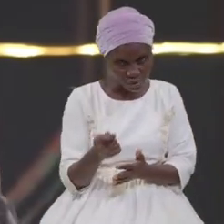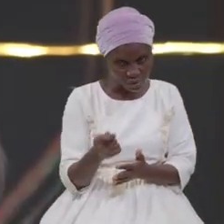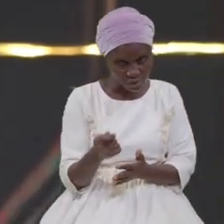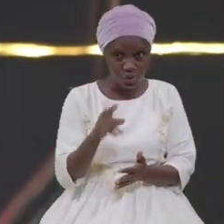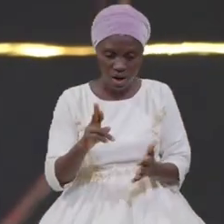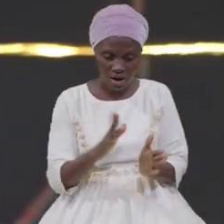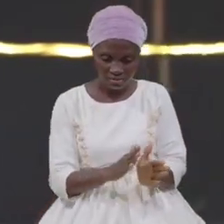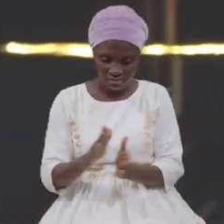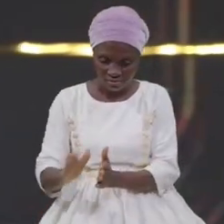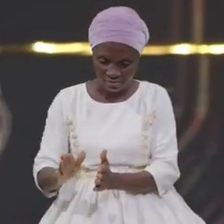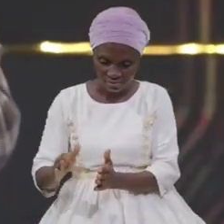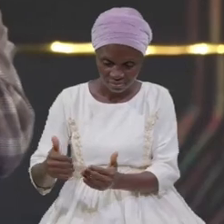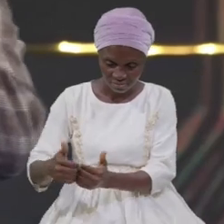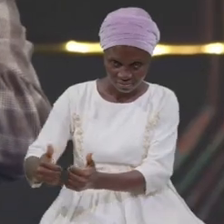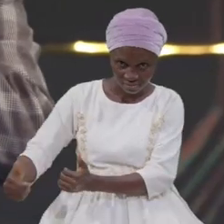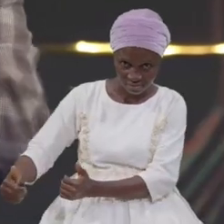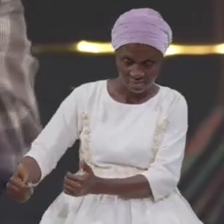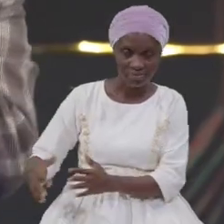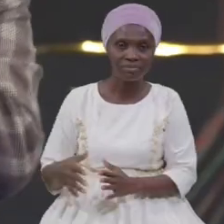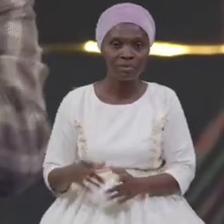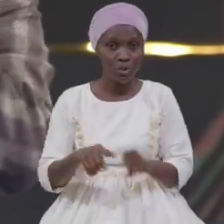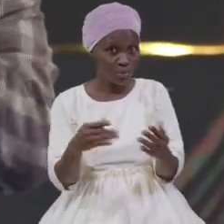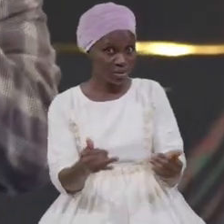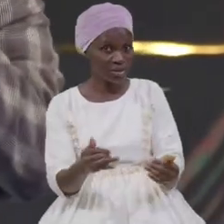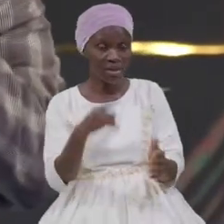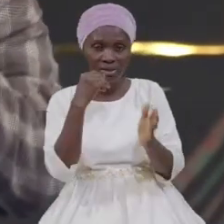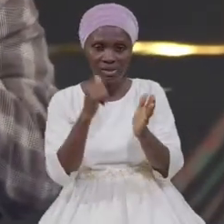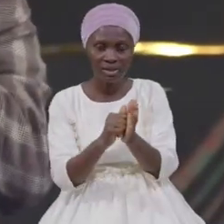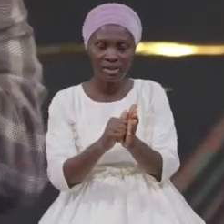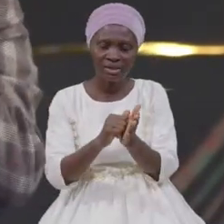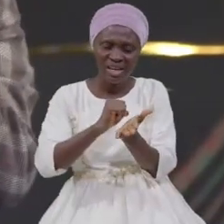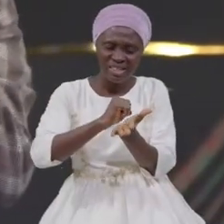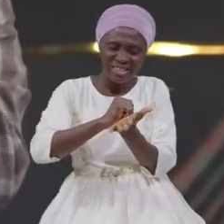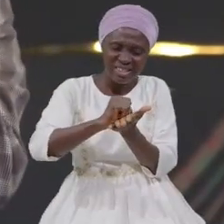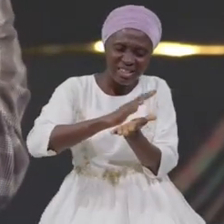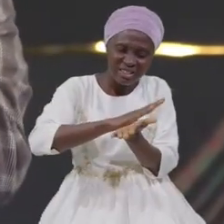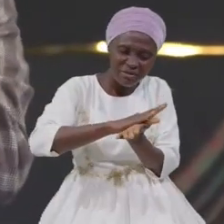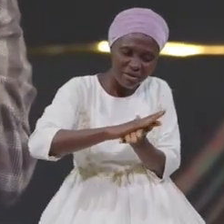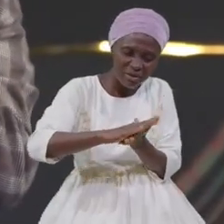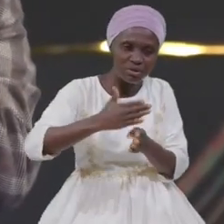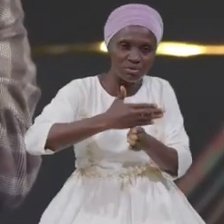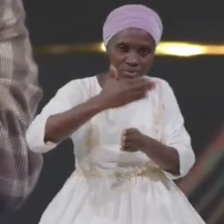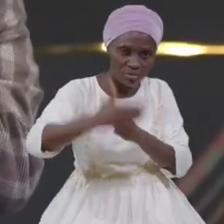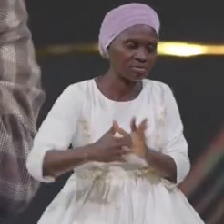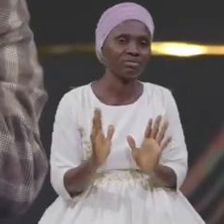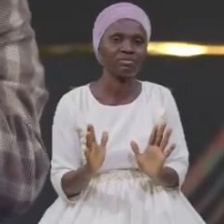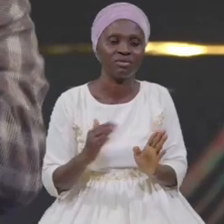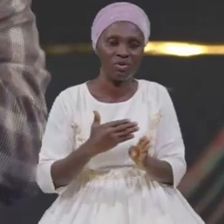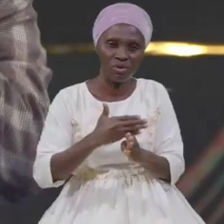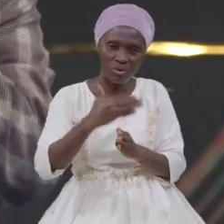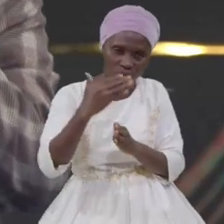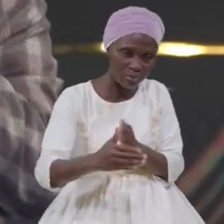êtes mis à part. Maintenant, vous sanctifiez tout entier,